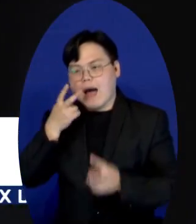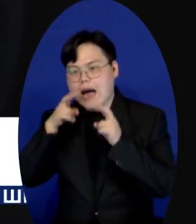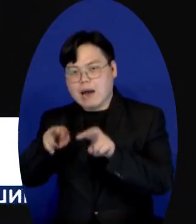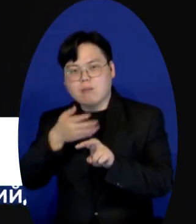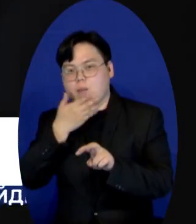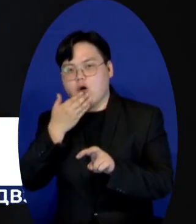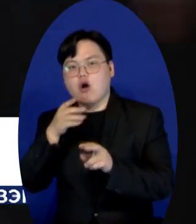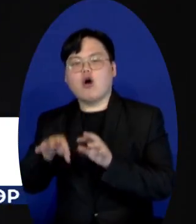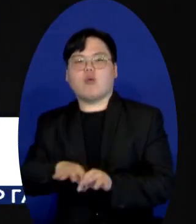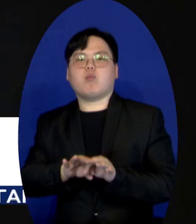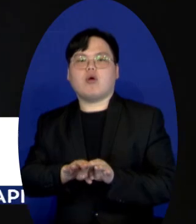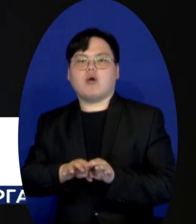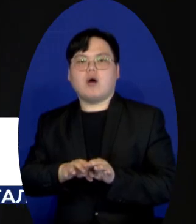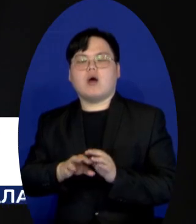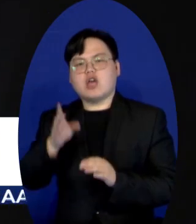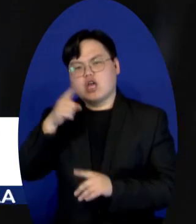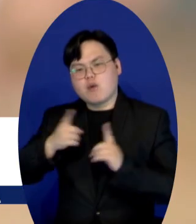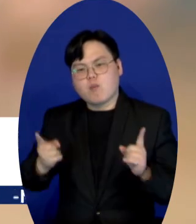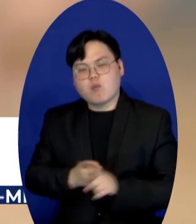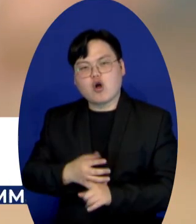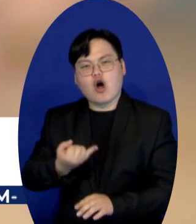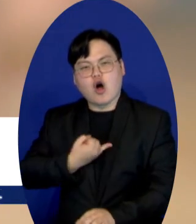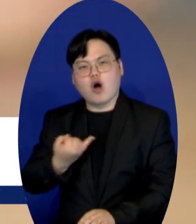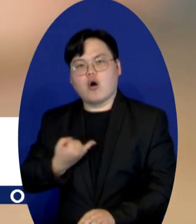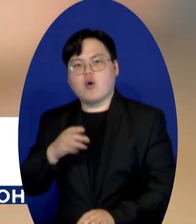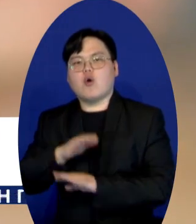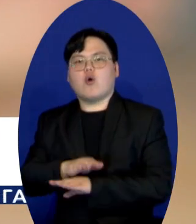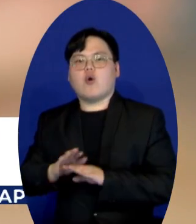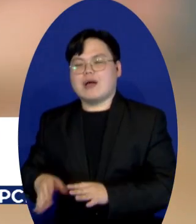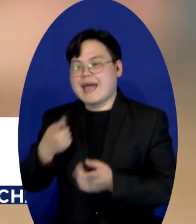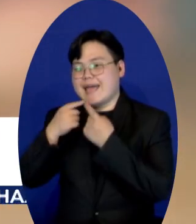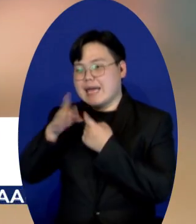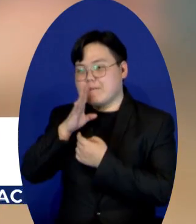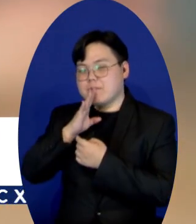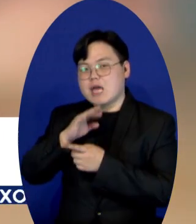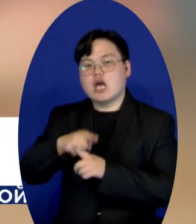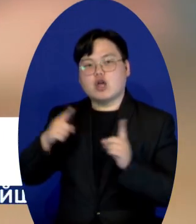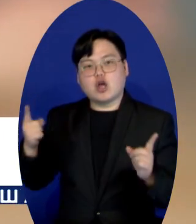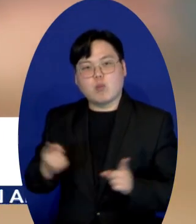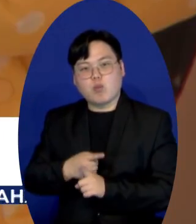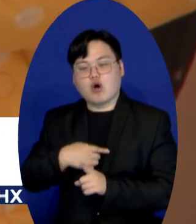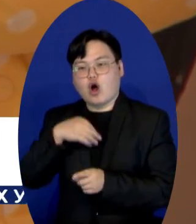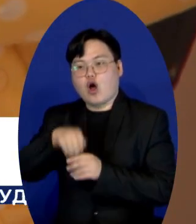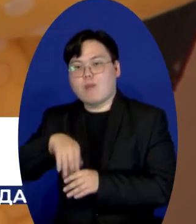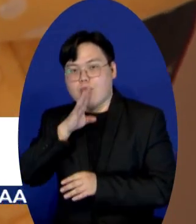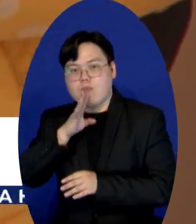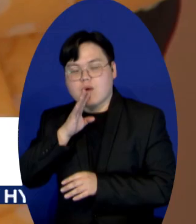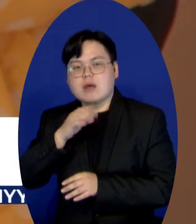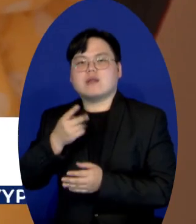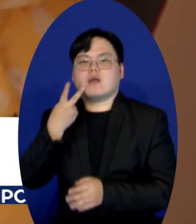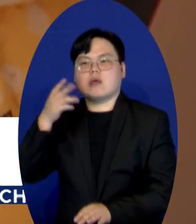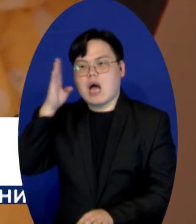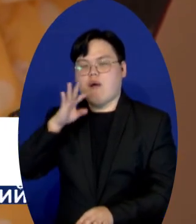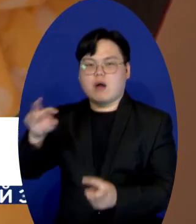байгаагаас үүдэлтэй. Өөрөөр хэлбэл гэмт хэрэгт холбогдож байгаа хохирогч болсон хүүхдүүдтэй ярилцахад гэмт хэрэгт холбогдох хамгийн ихний шалтгаан нь эцэгхийн